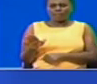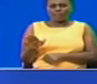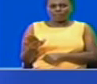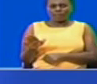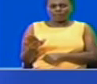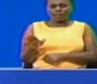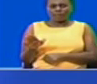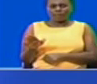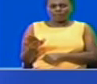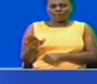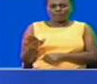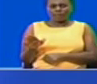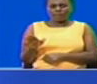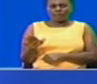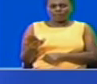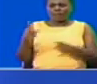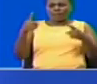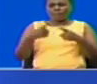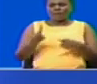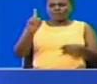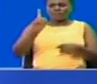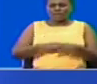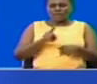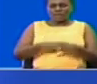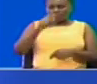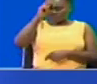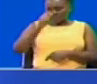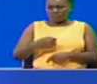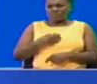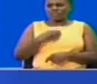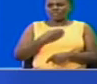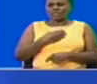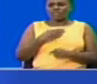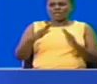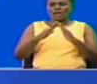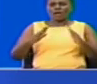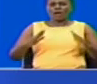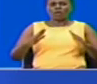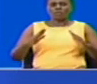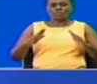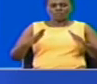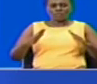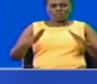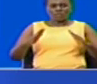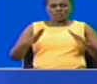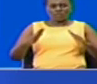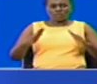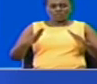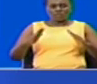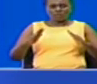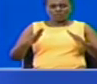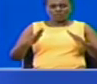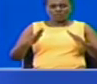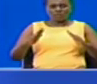allegedly against the wall of a house, yet when the learned judge visited the house in Kwa, he found that the house to be a makuti thatched mud